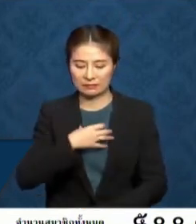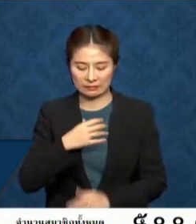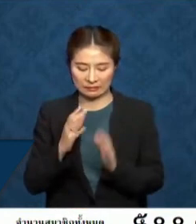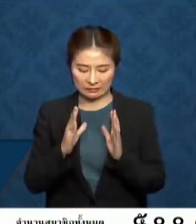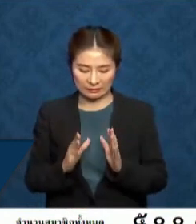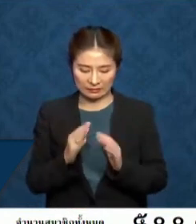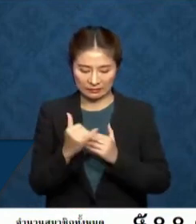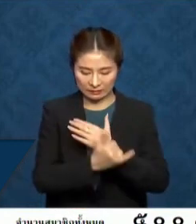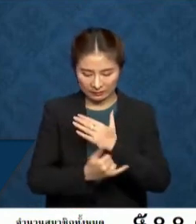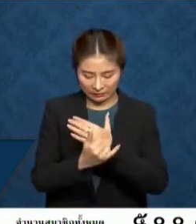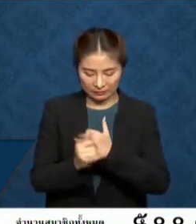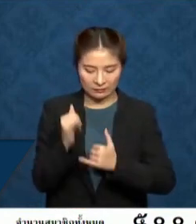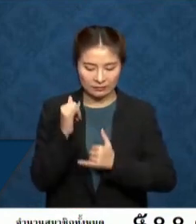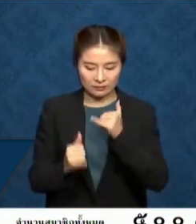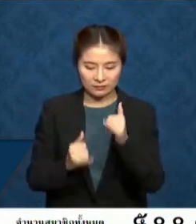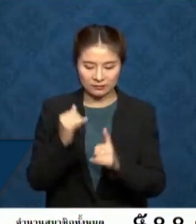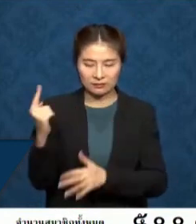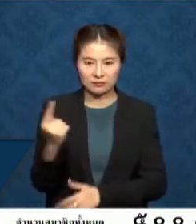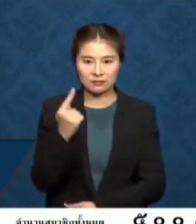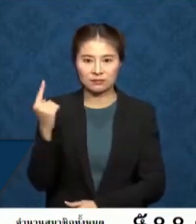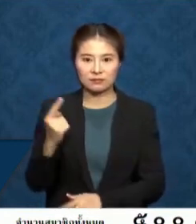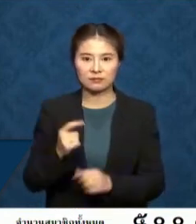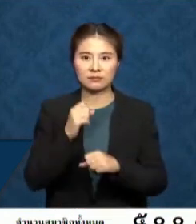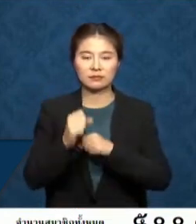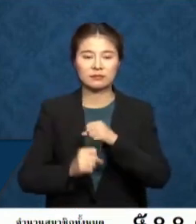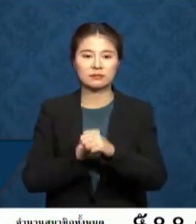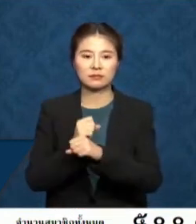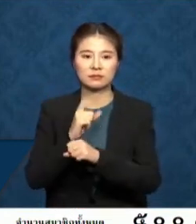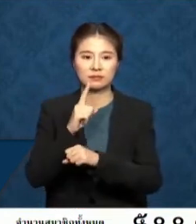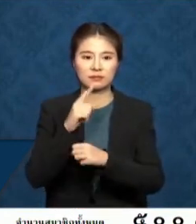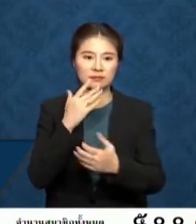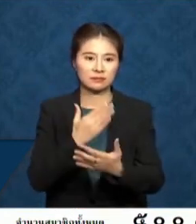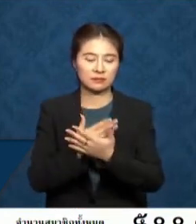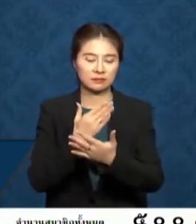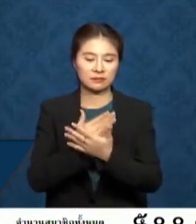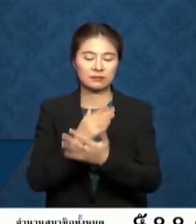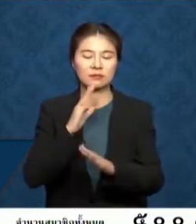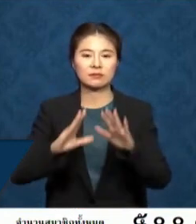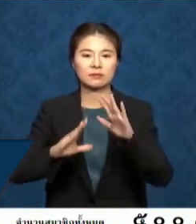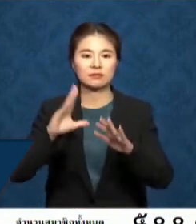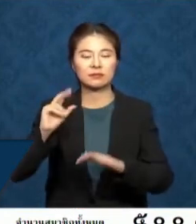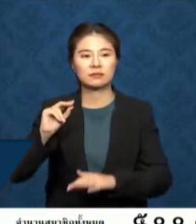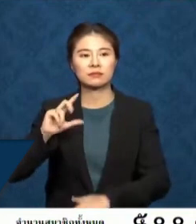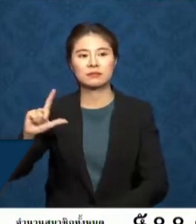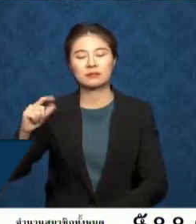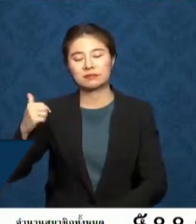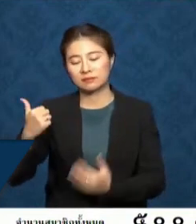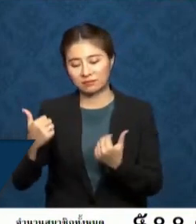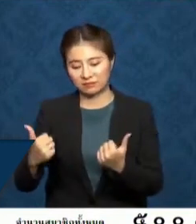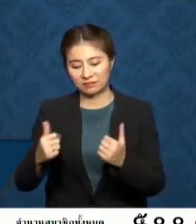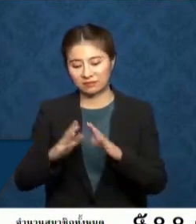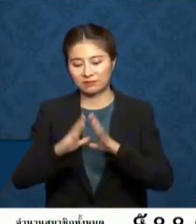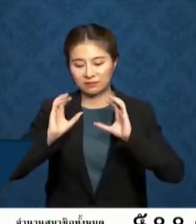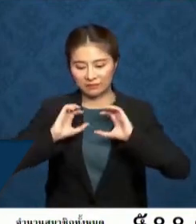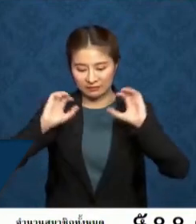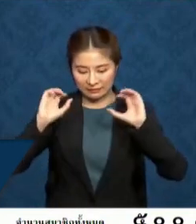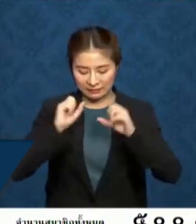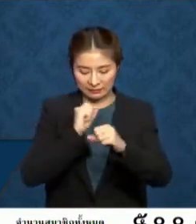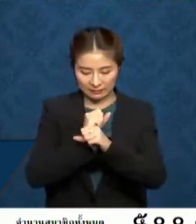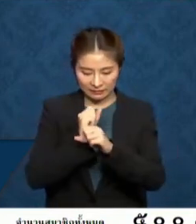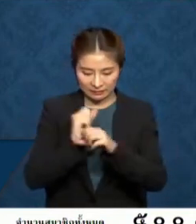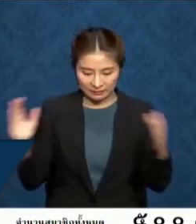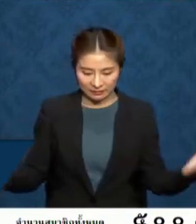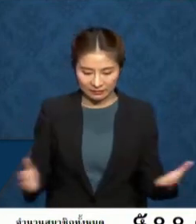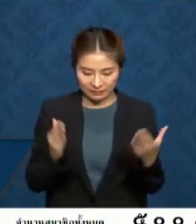ศซึ่งแต่ละปีเนี่ยเราก็จะอยู่ประมาณ30ล้านตอนนี้ครับรัฐบาลทำได้ดีมากชื่นชมก็คือมาในช่วงก่อนโ